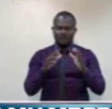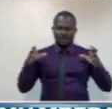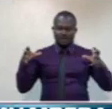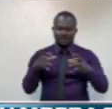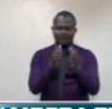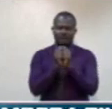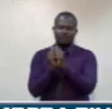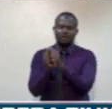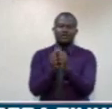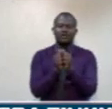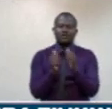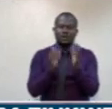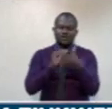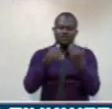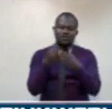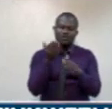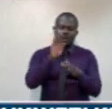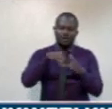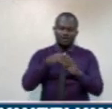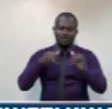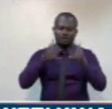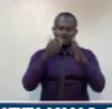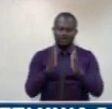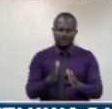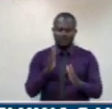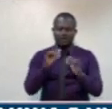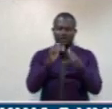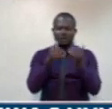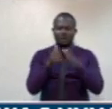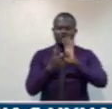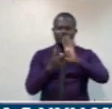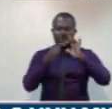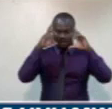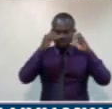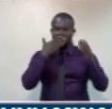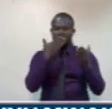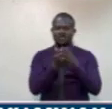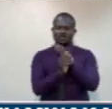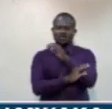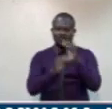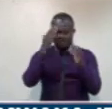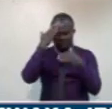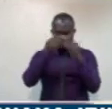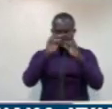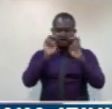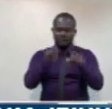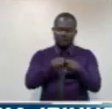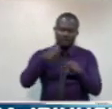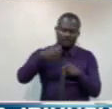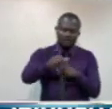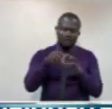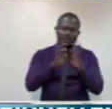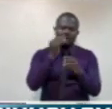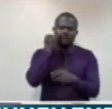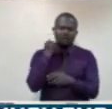hamwe twongere tugaruke mu mikino dukine tugaragaze isura nziza y'igihugu kuko buriya nabwo ni uburyo